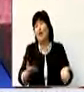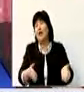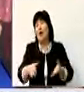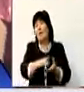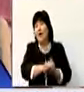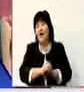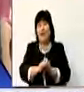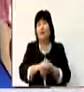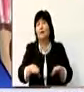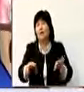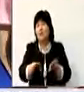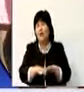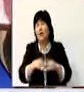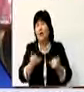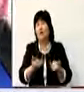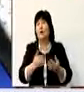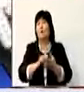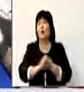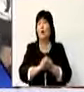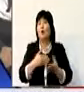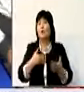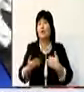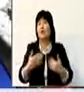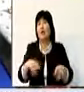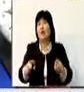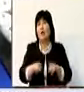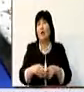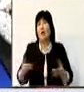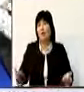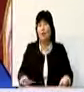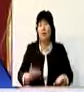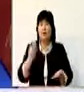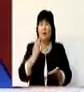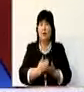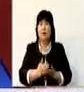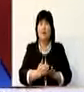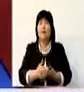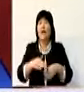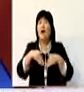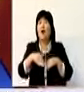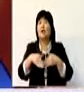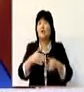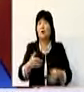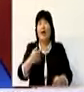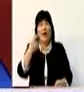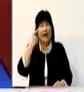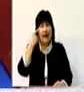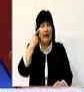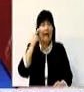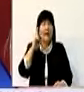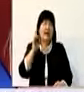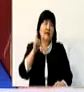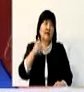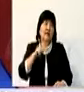бірлігімізбенен, ынтымағымызбенен, солармен достығы ретінде тату тәтті өмір сүріп жатырмыз. Шеруге қырғыз ұлтының өкілдері болып